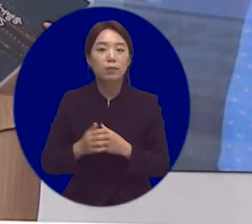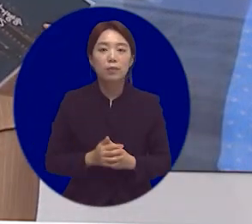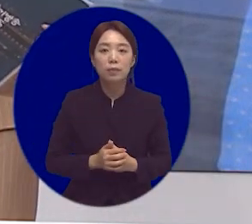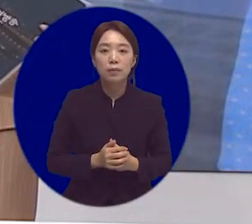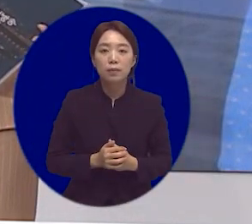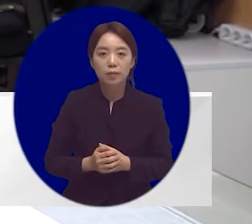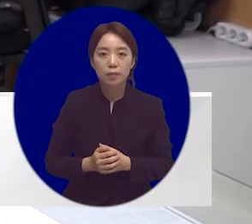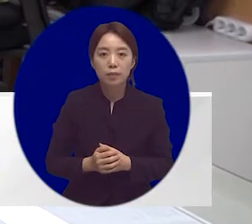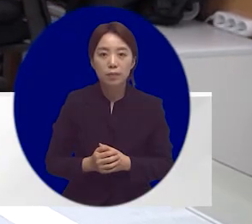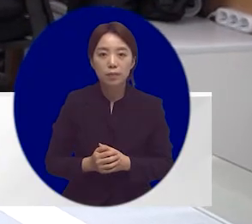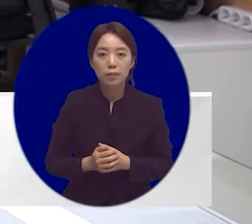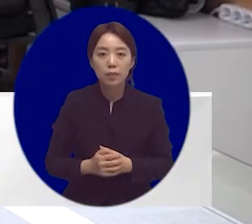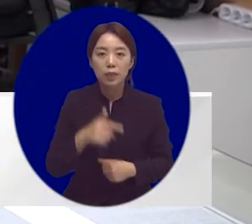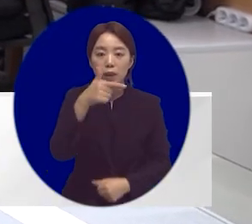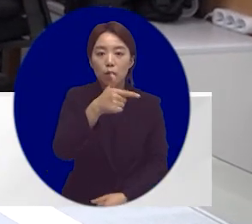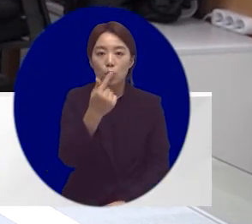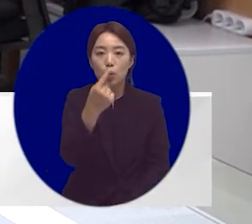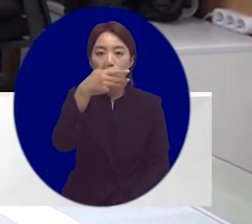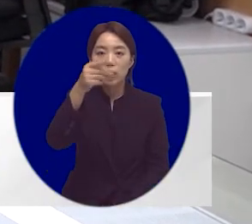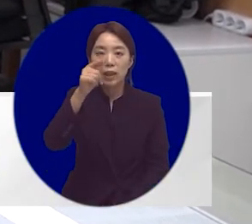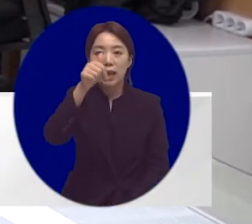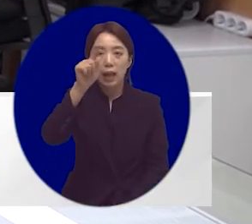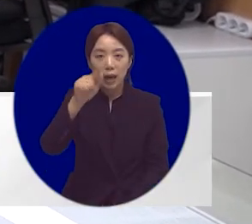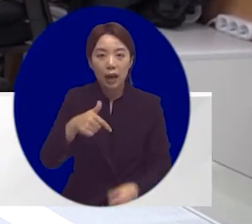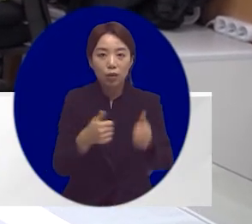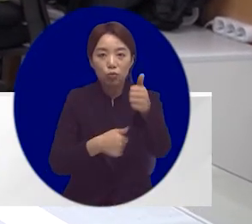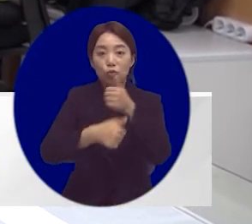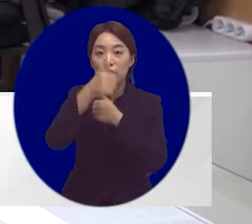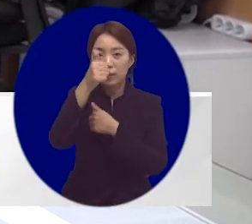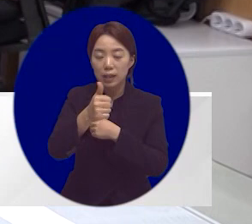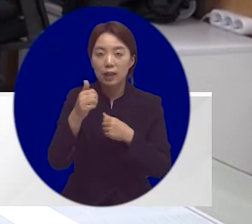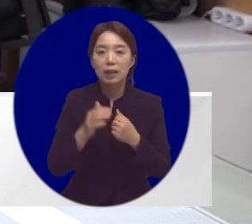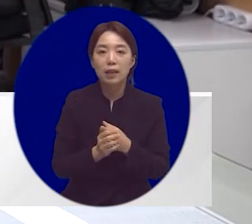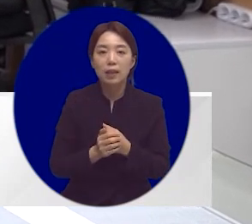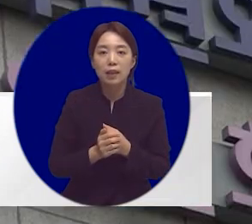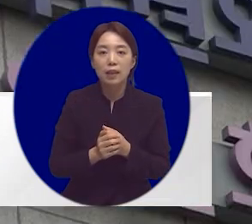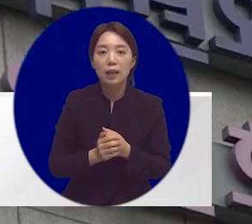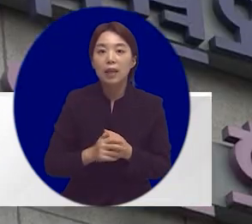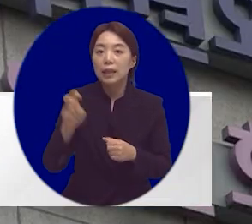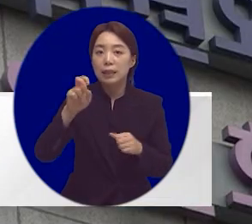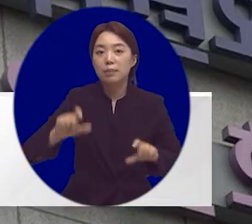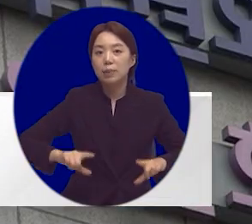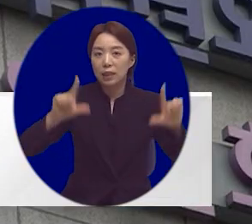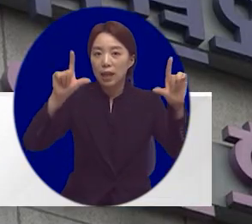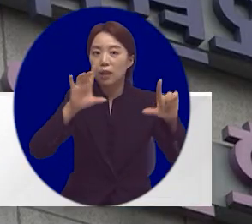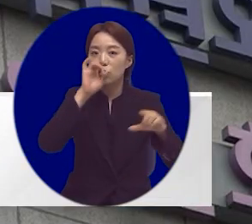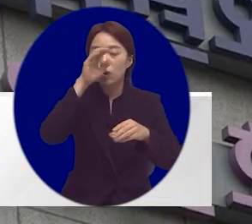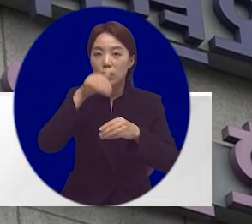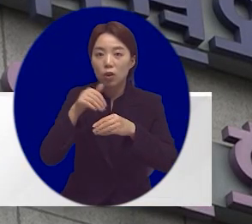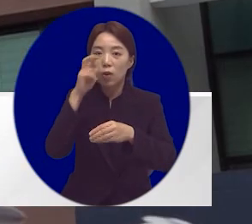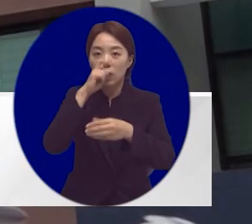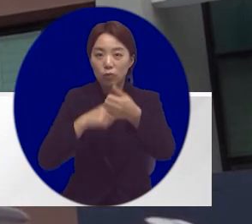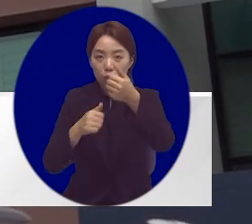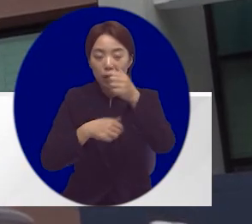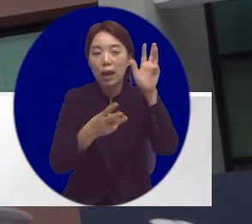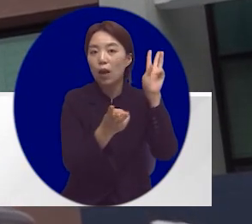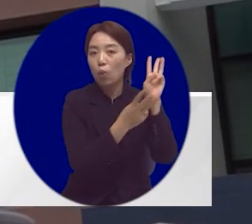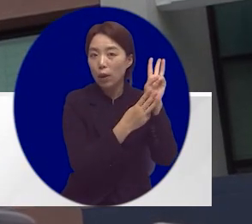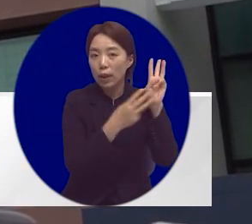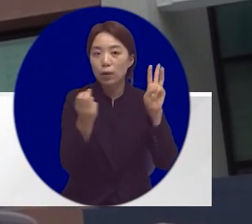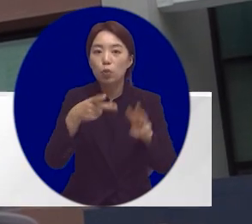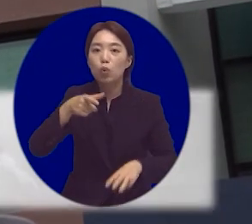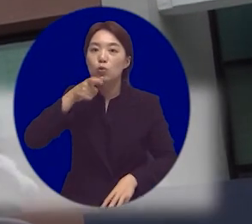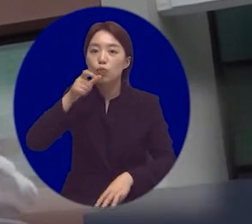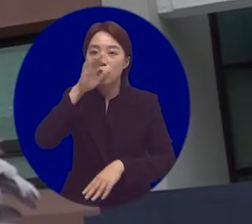다녀왔습니다. 노태학 중앙선거관리위원회 위원장이 지난 20일 중앙선관위 관악청사와